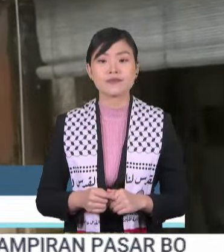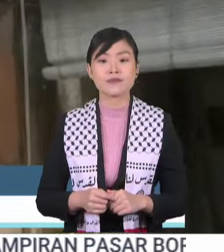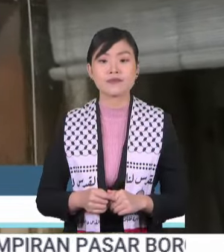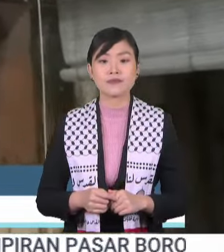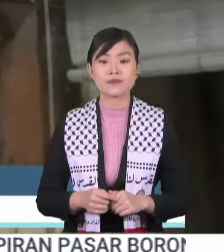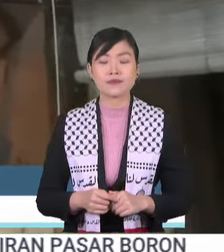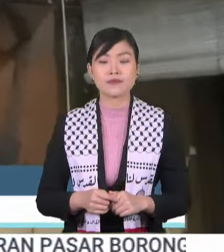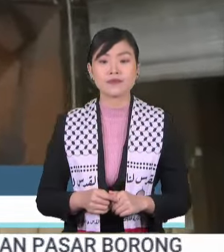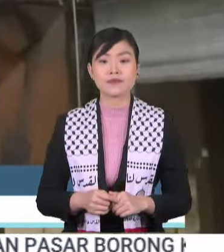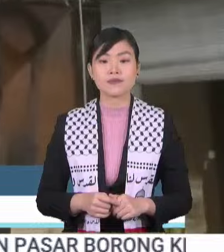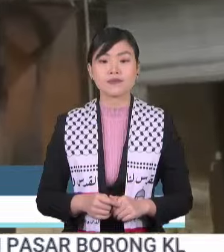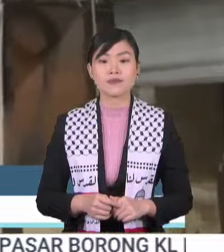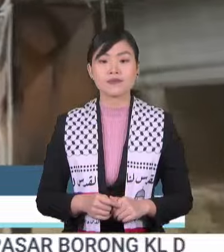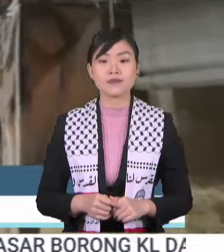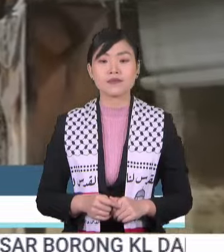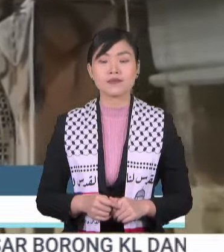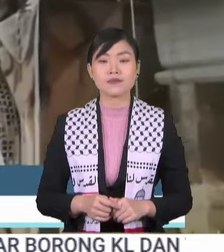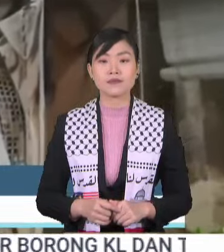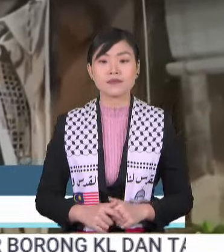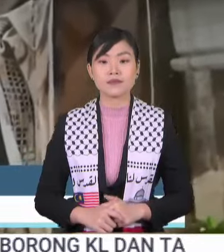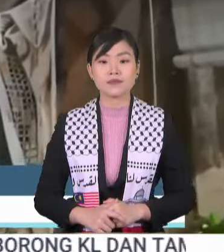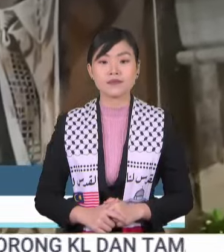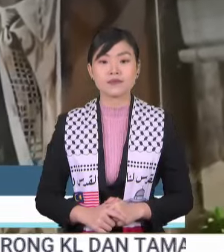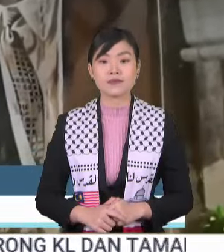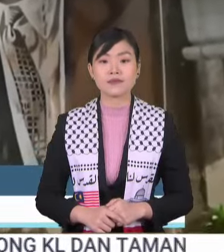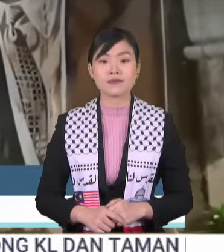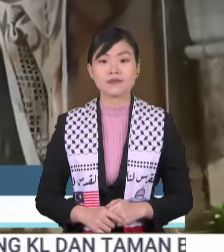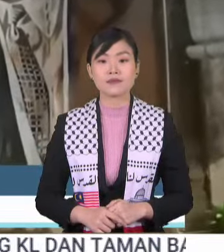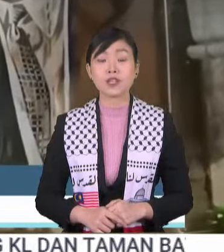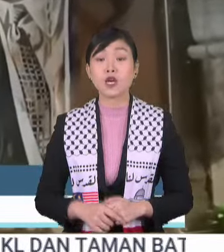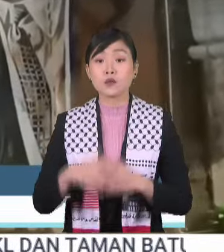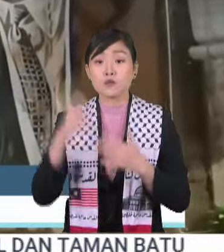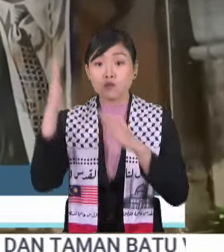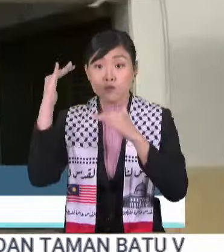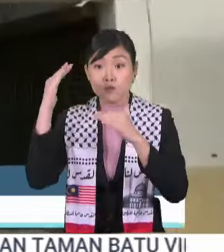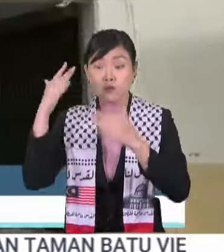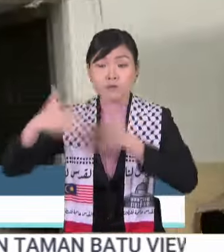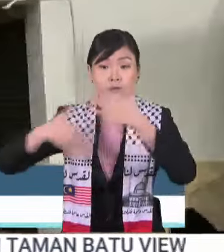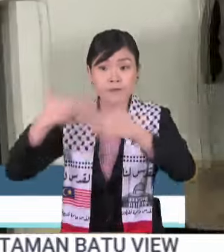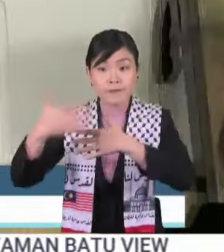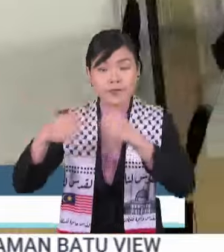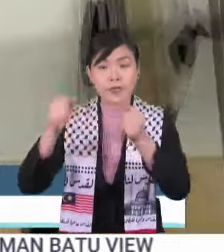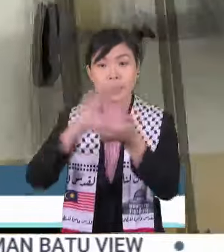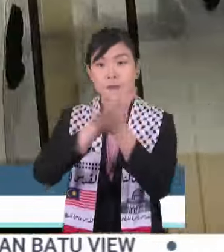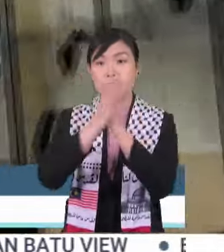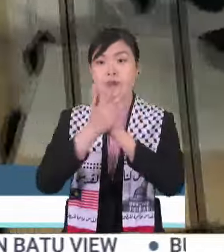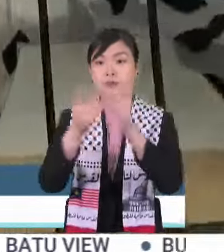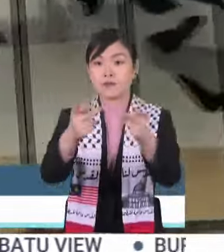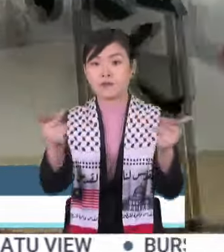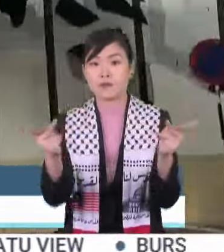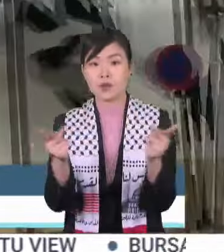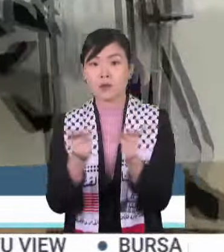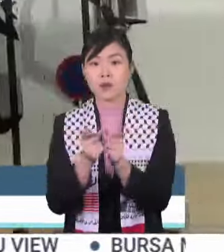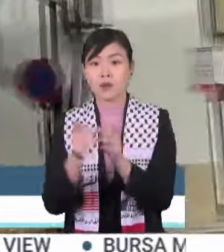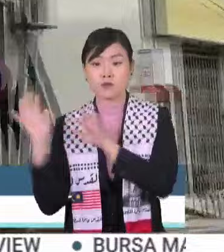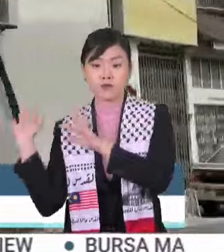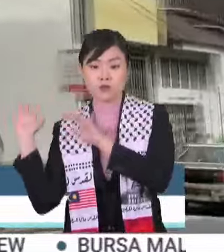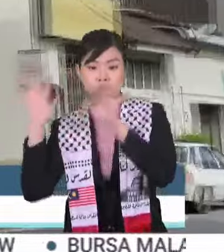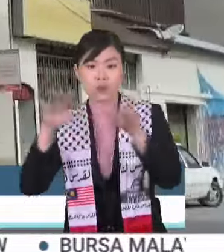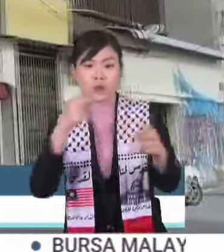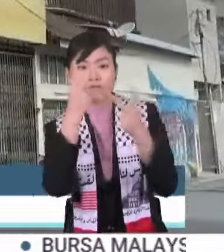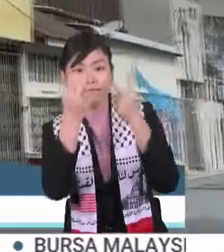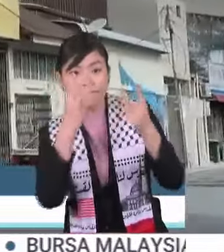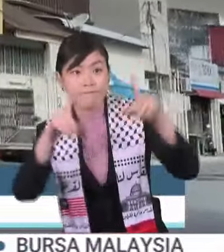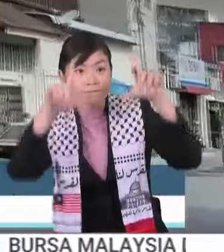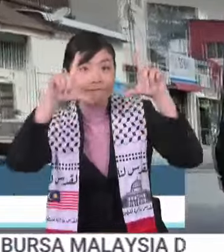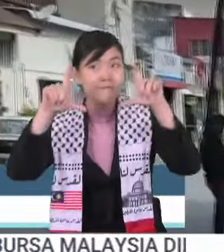marakkan bahawa secara tidak langsung ianya akan menjadi tempat Apa nama untuk pelancong-pelancong mengambil